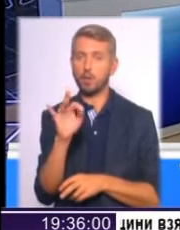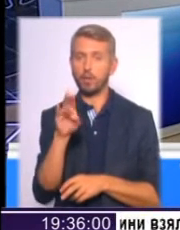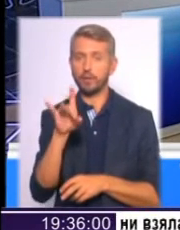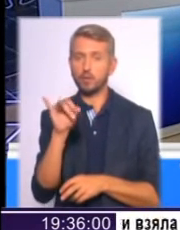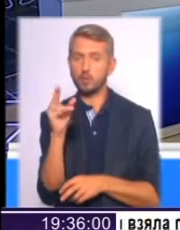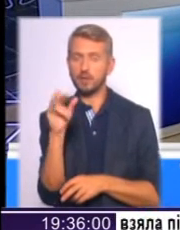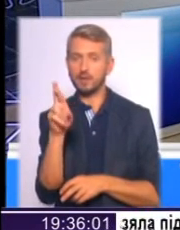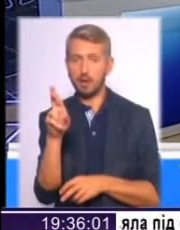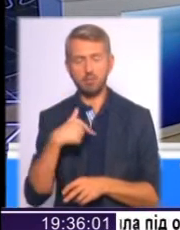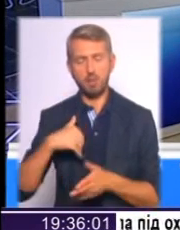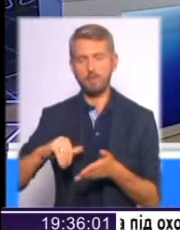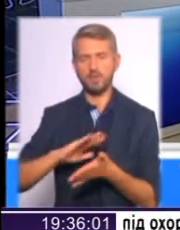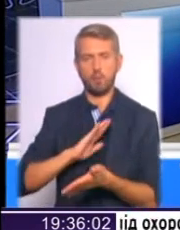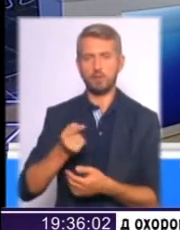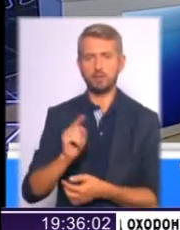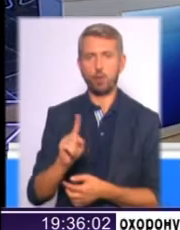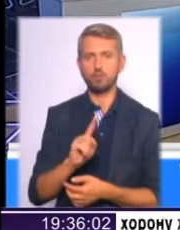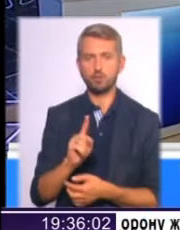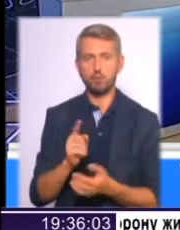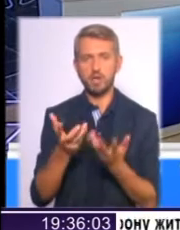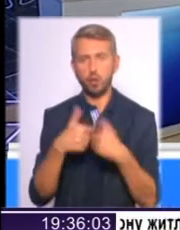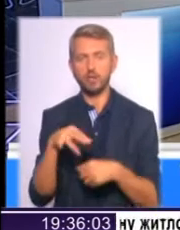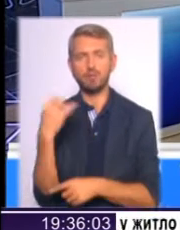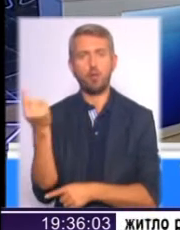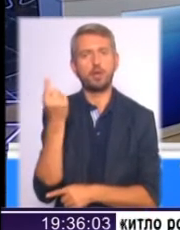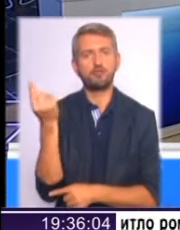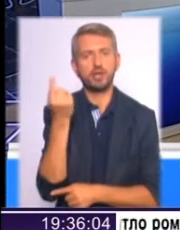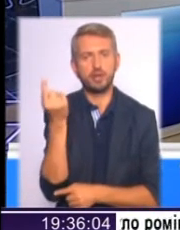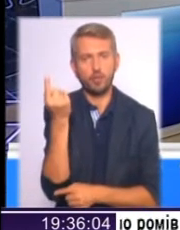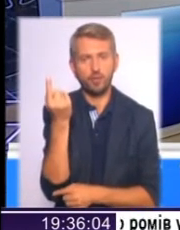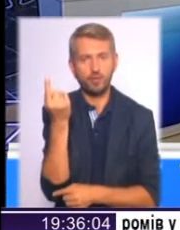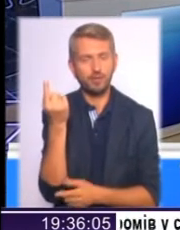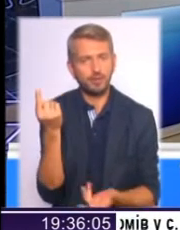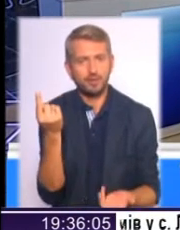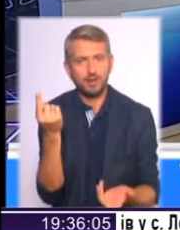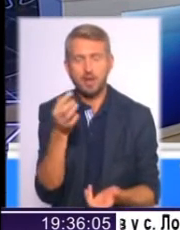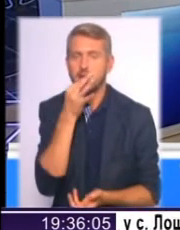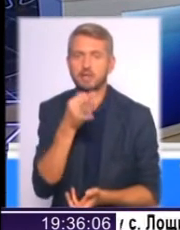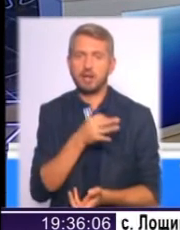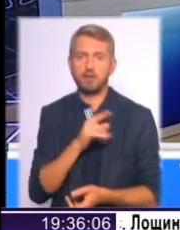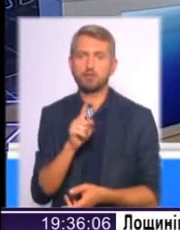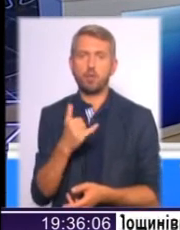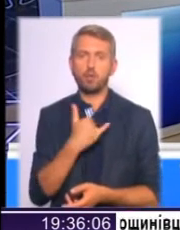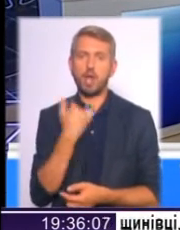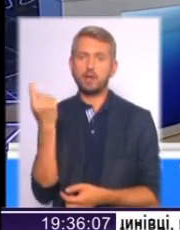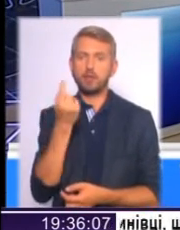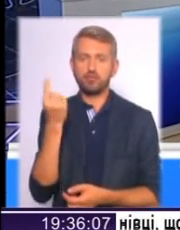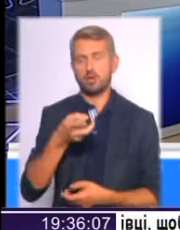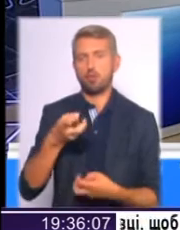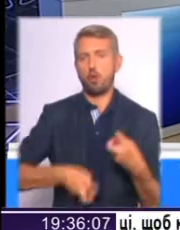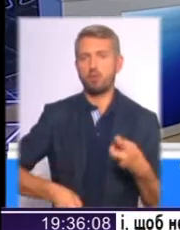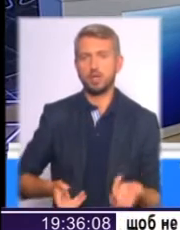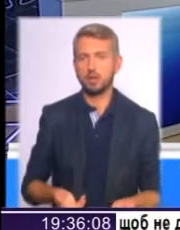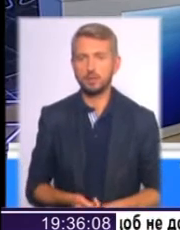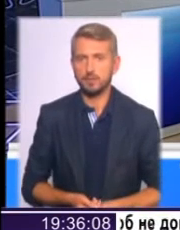нам відмовили в тому, щоб нараховувати по лічильнику сказавши, що у нас лічильник